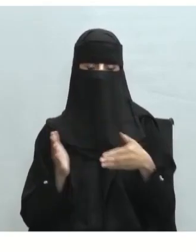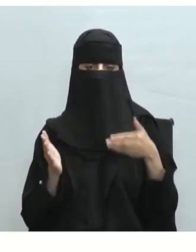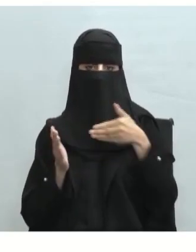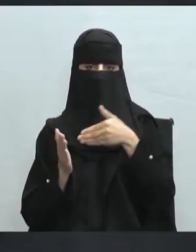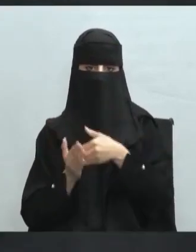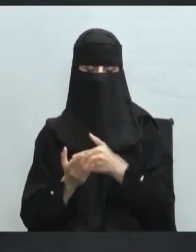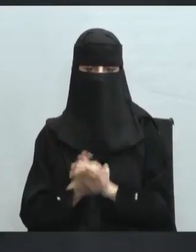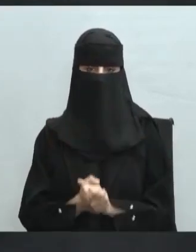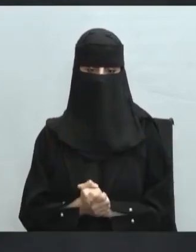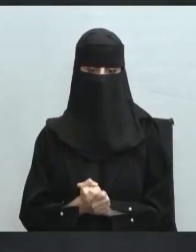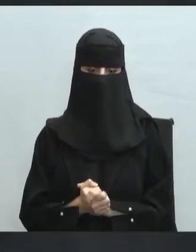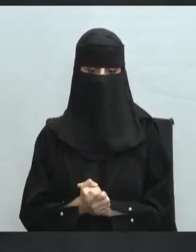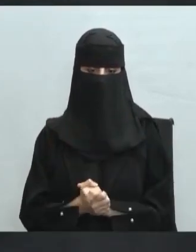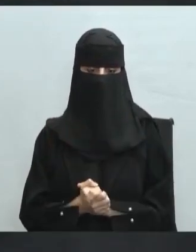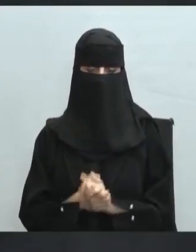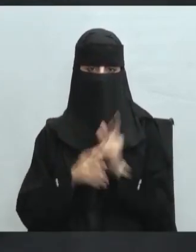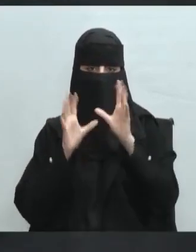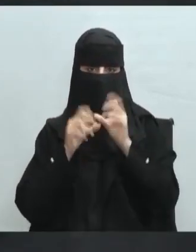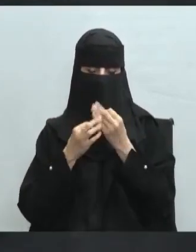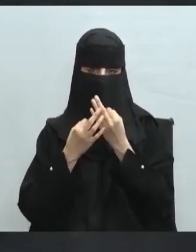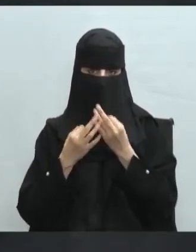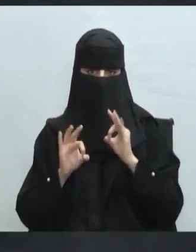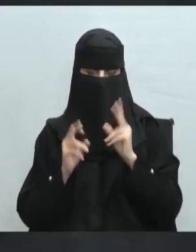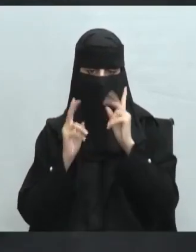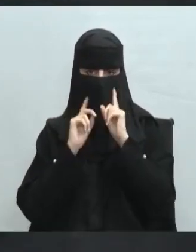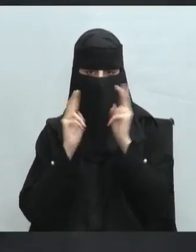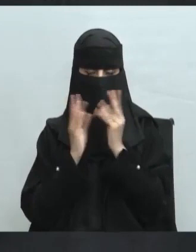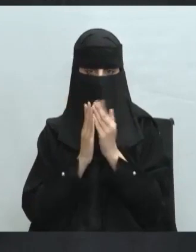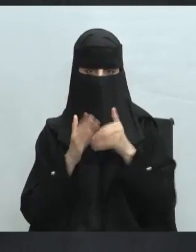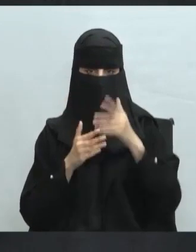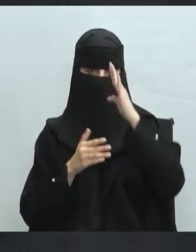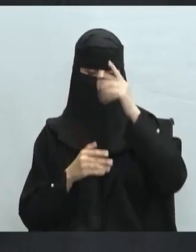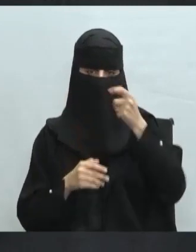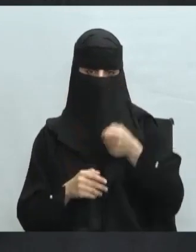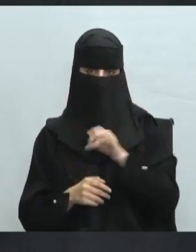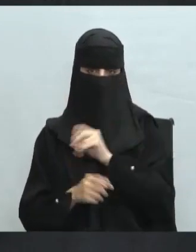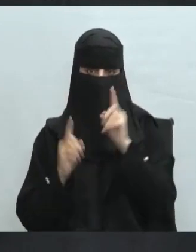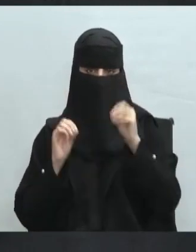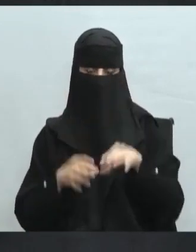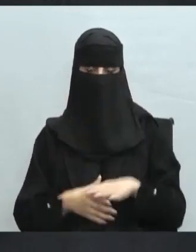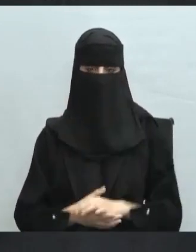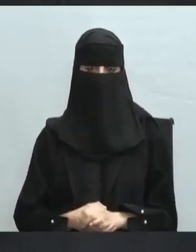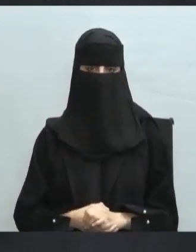نورده في هذا الدرس وصلى الله وسلم على نبي نبينا محمد وعلى اله وصحبه اجمعين